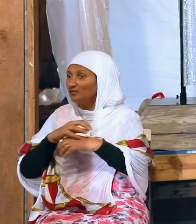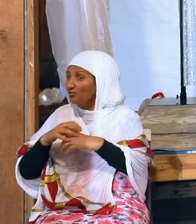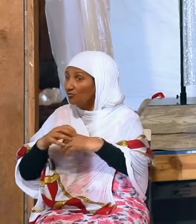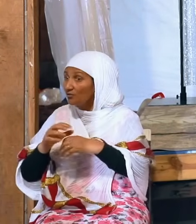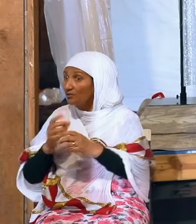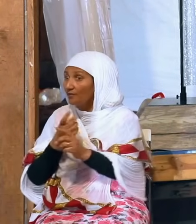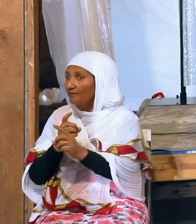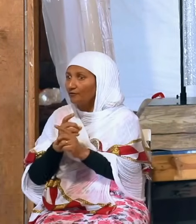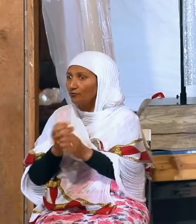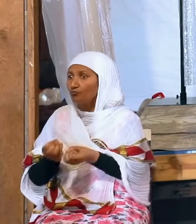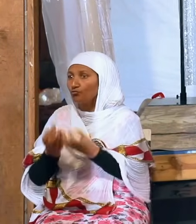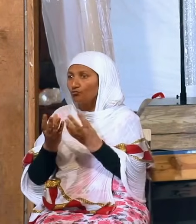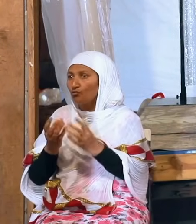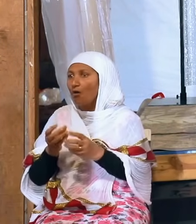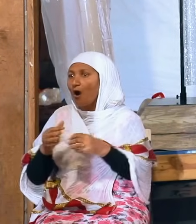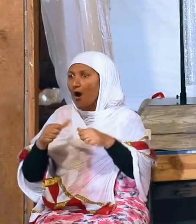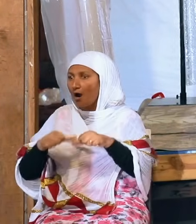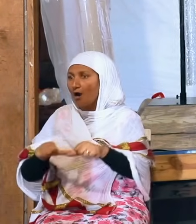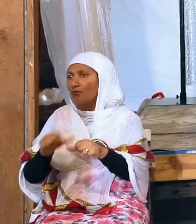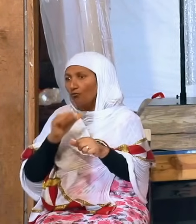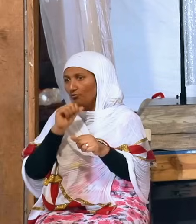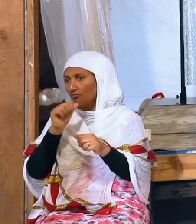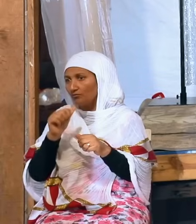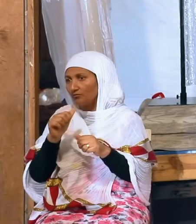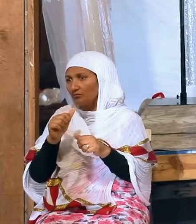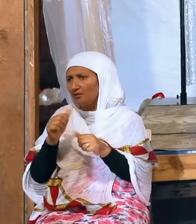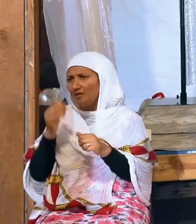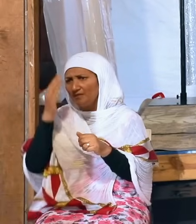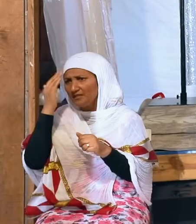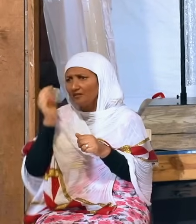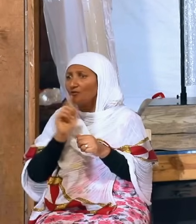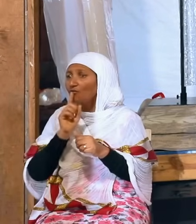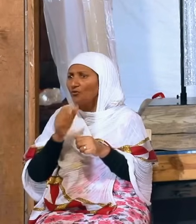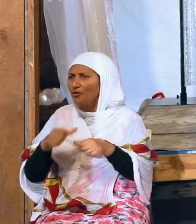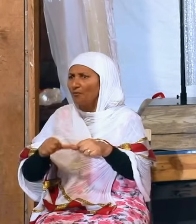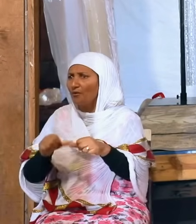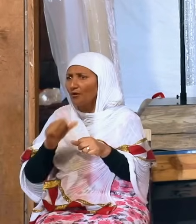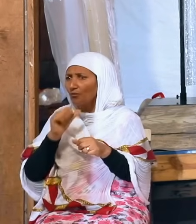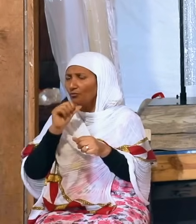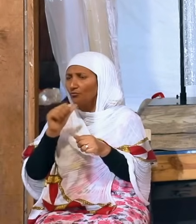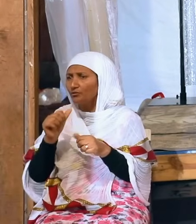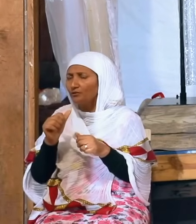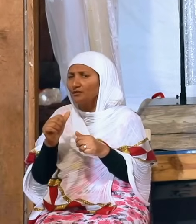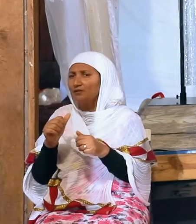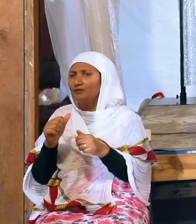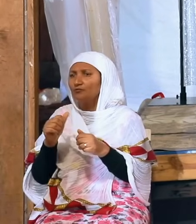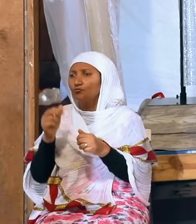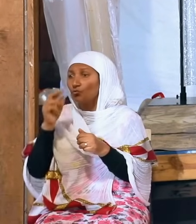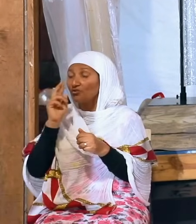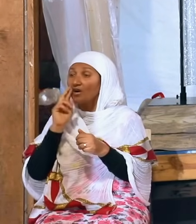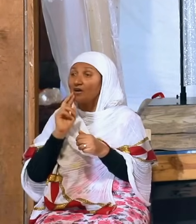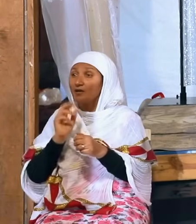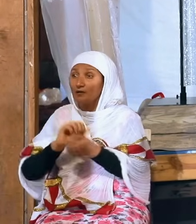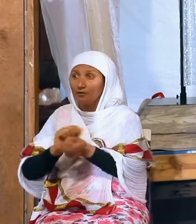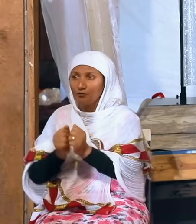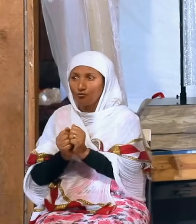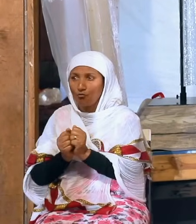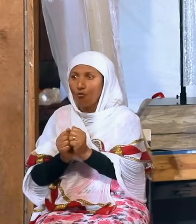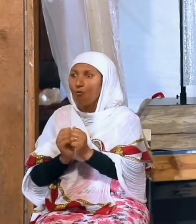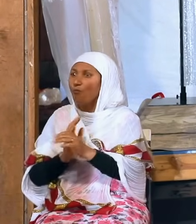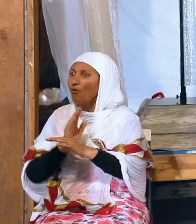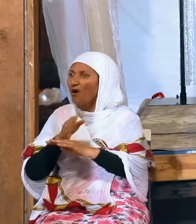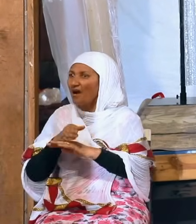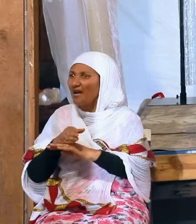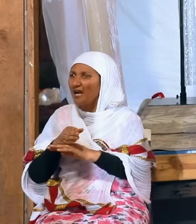ብዙዎቹ አይቆዩ ለምንድነው የማይቆዩት ጾታ ከቀየሩ በኋላ የሚደርሳቸው የሰብእና